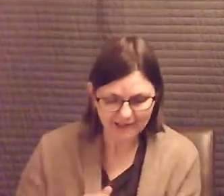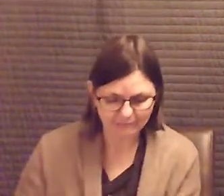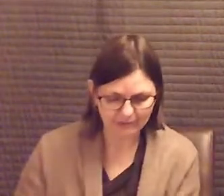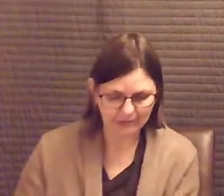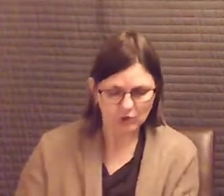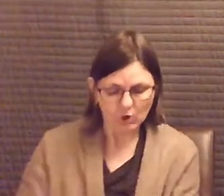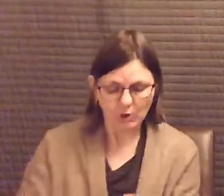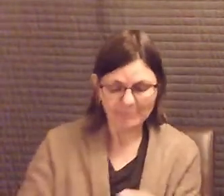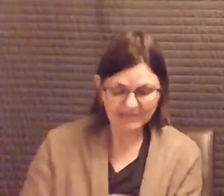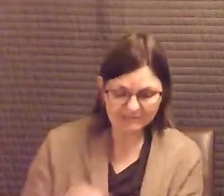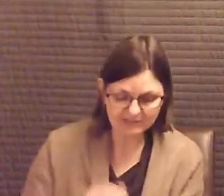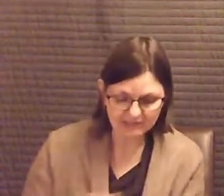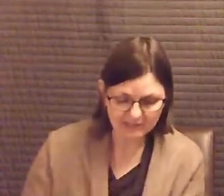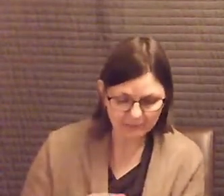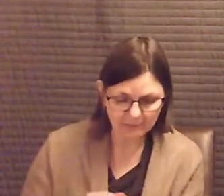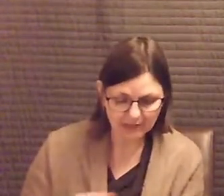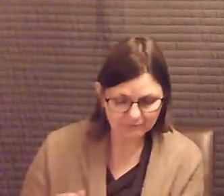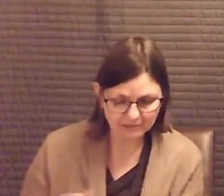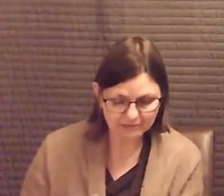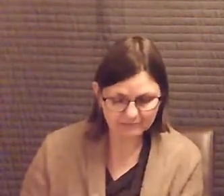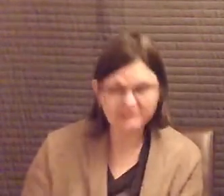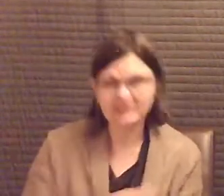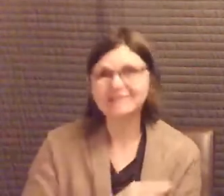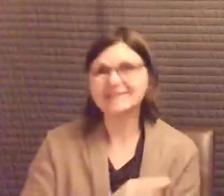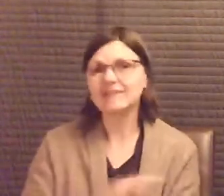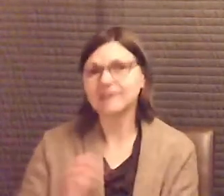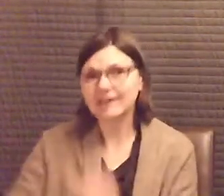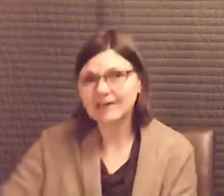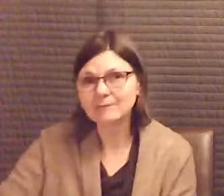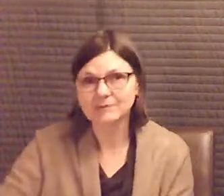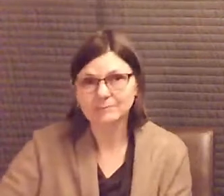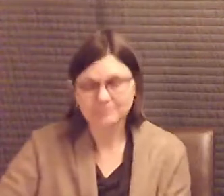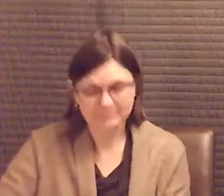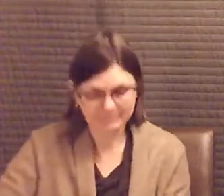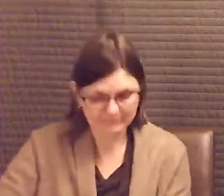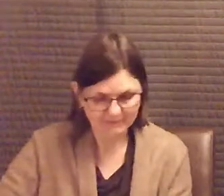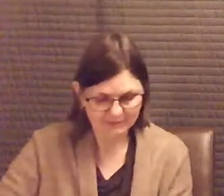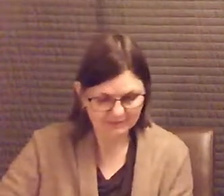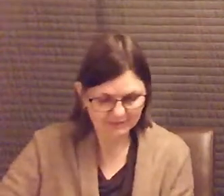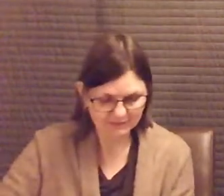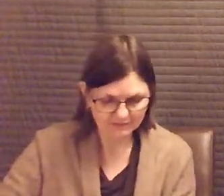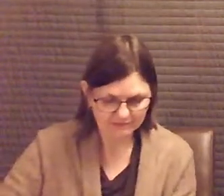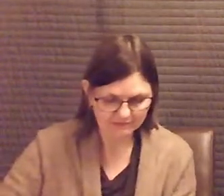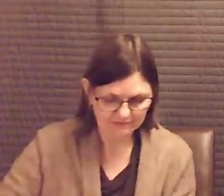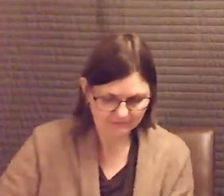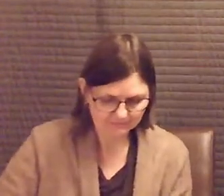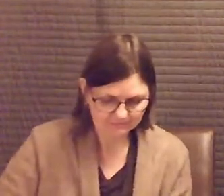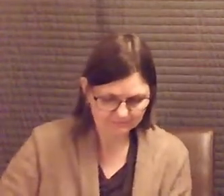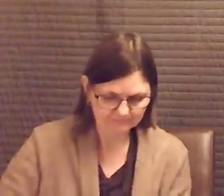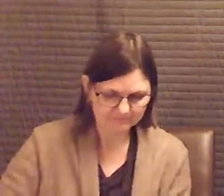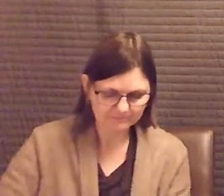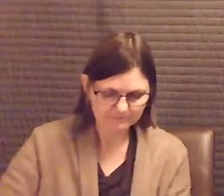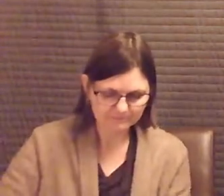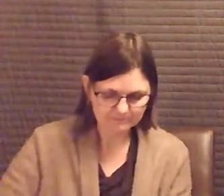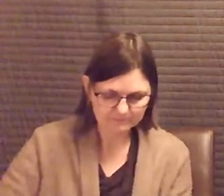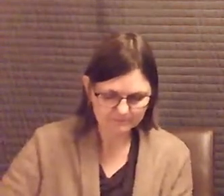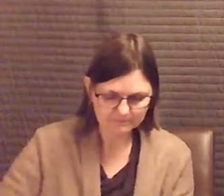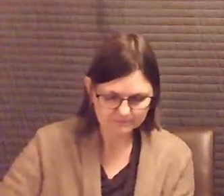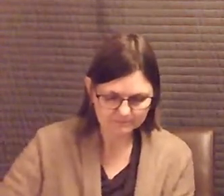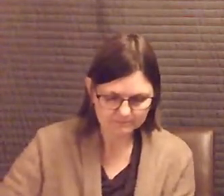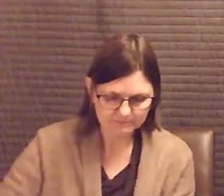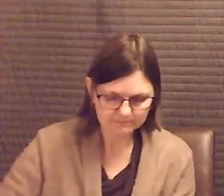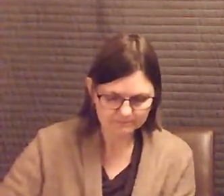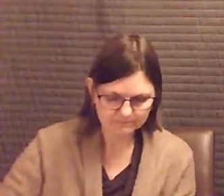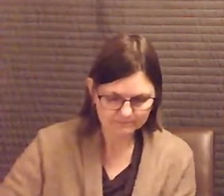giftig aangevallen op mensen dieren van het veld gewas in het land ik ging door de deur en mozes trucs voor is waardoor hebben